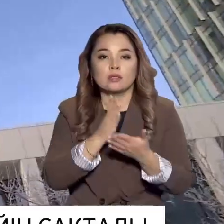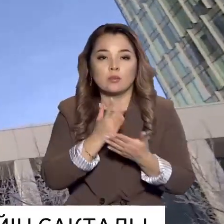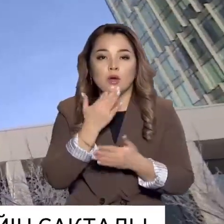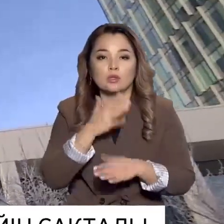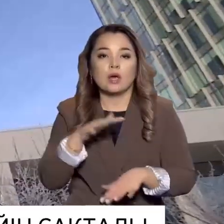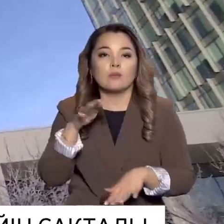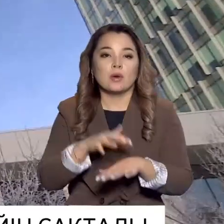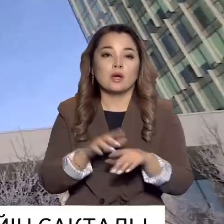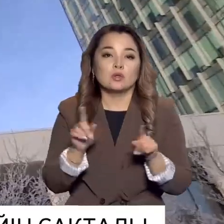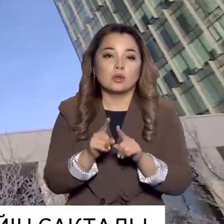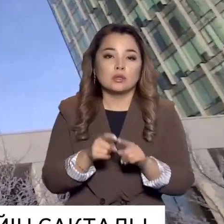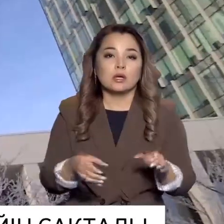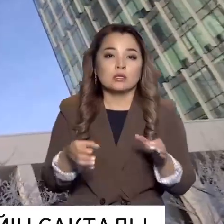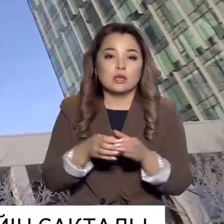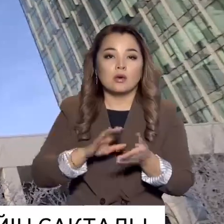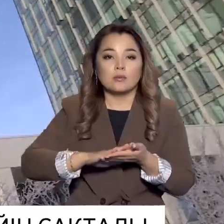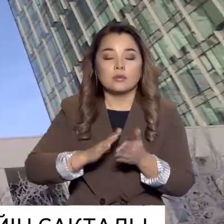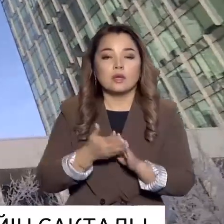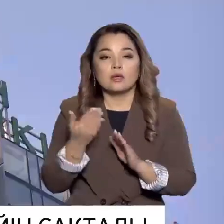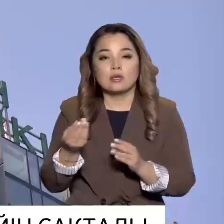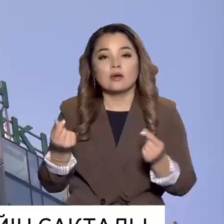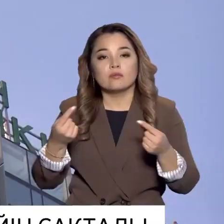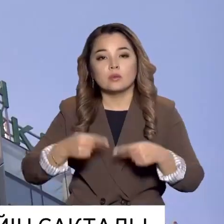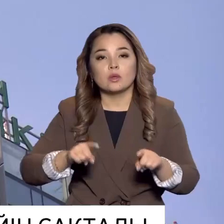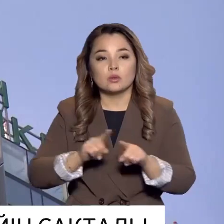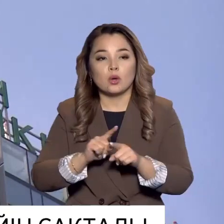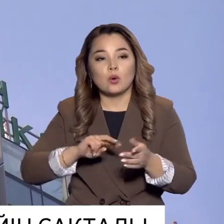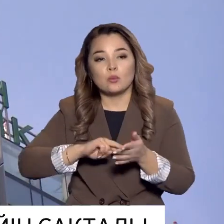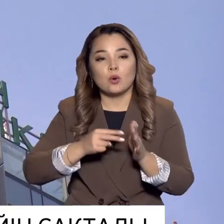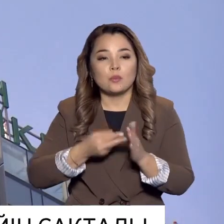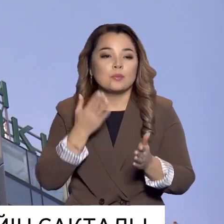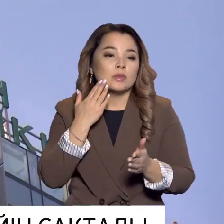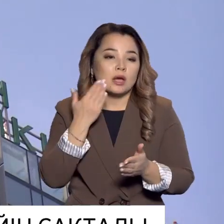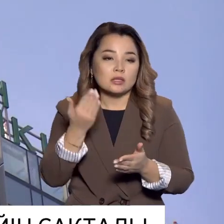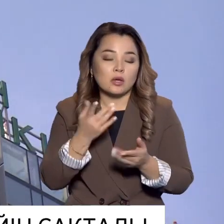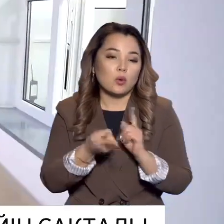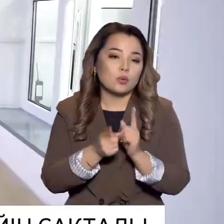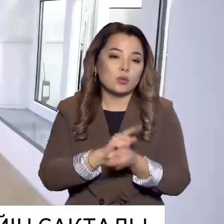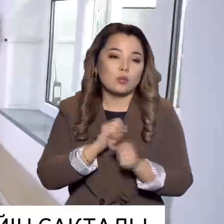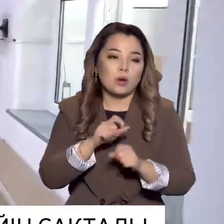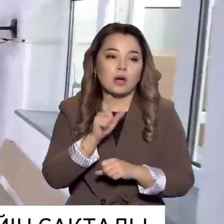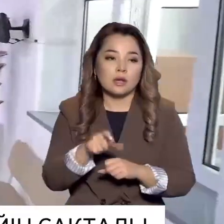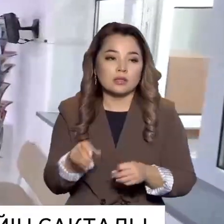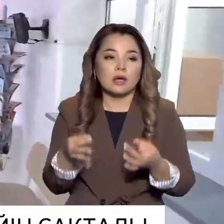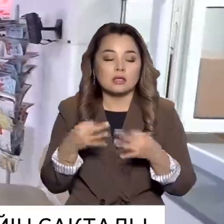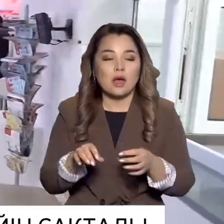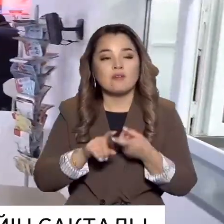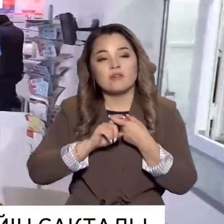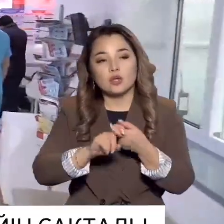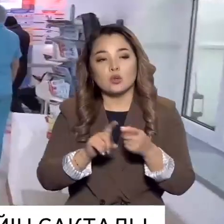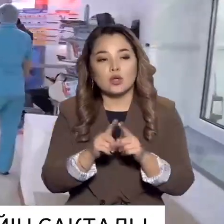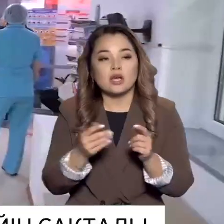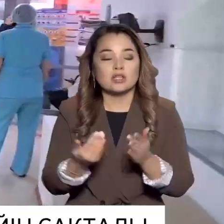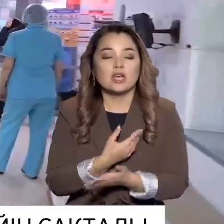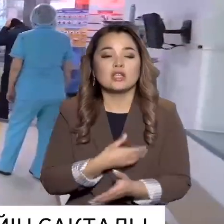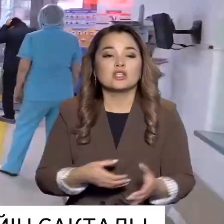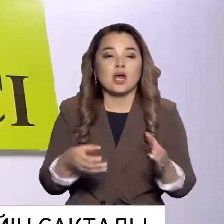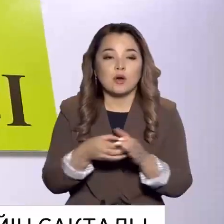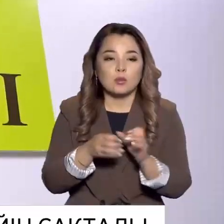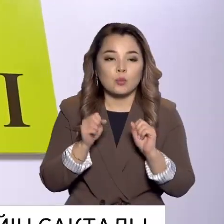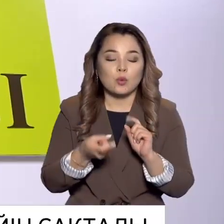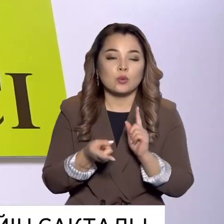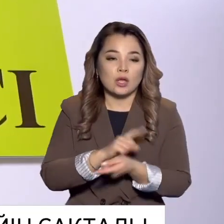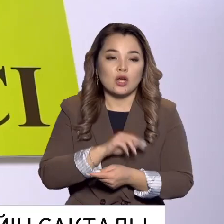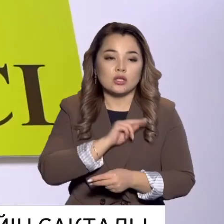банк өкілінің пайымдауынша инфляцияға қатысты болжам өзгеруі мүмкін. Ауытқуды адам еркінен тыс вирустың жаңа штамдары жасауы ғажап